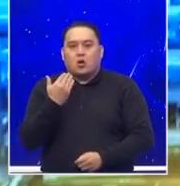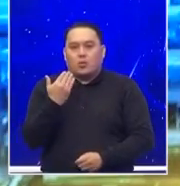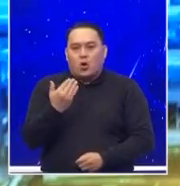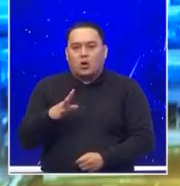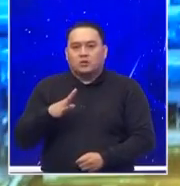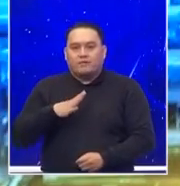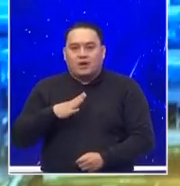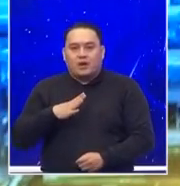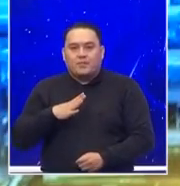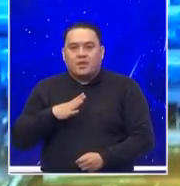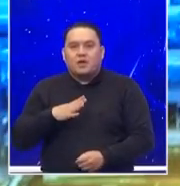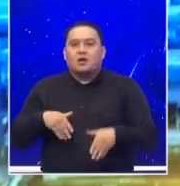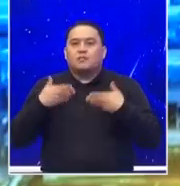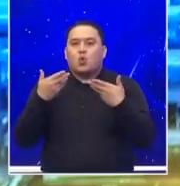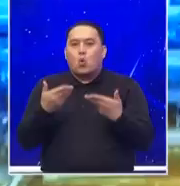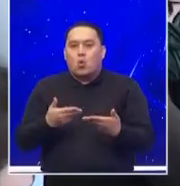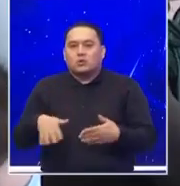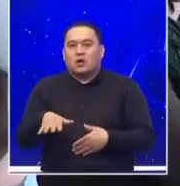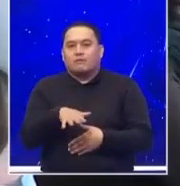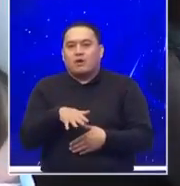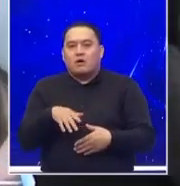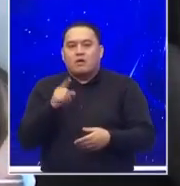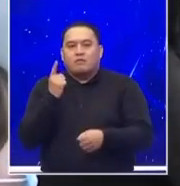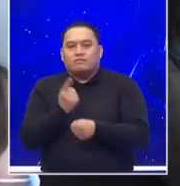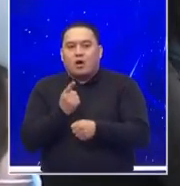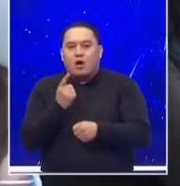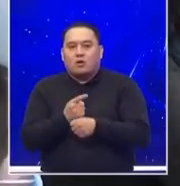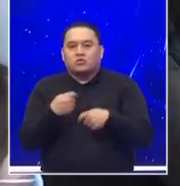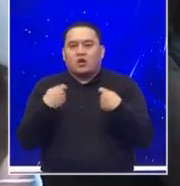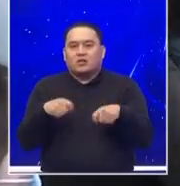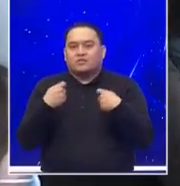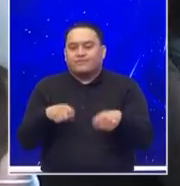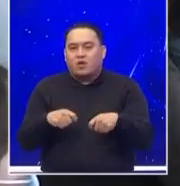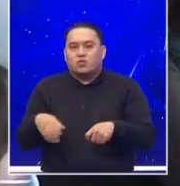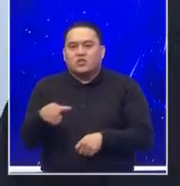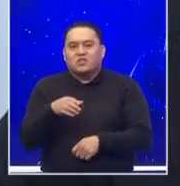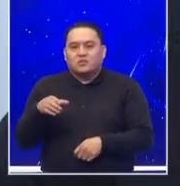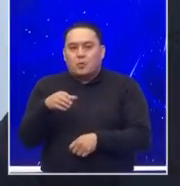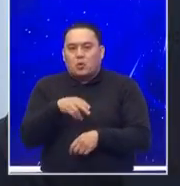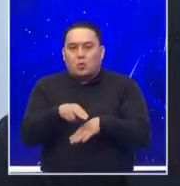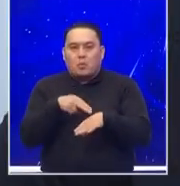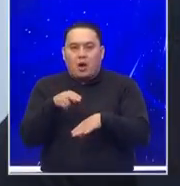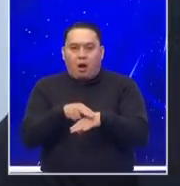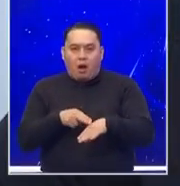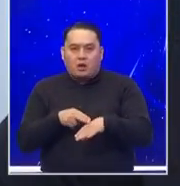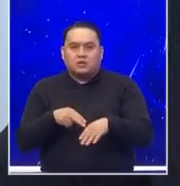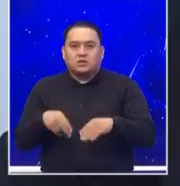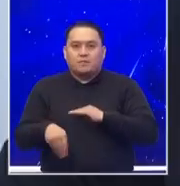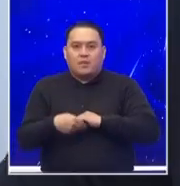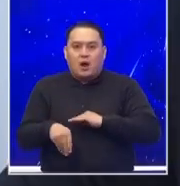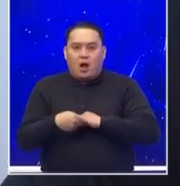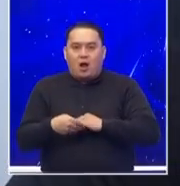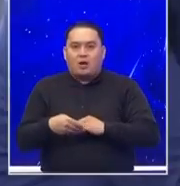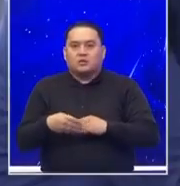Еділұлы Мұқашевтан келіп түскен. Ол өңірдегі контрафактілік спиртті сату, сондай-ақ ішкі істер органдарының қызметінде сыбайлас